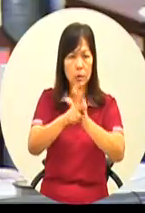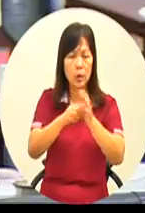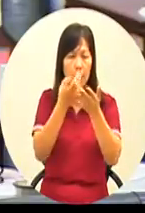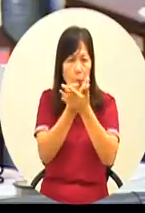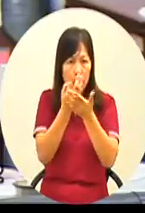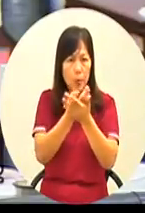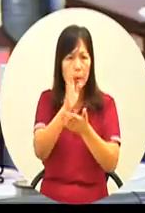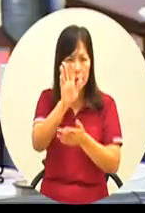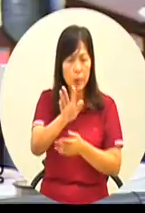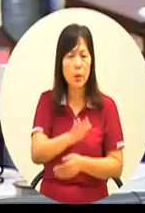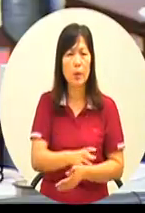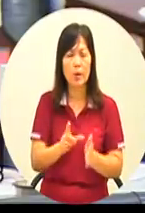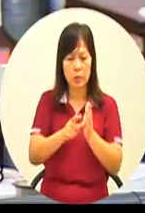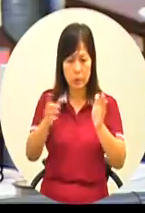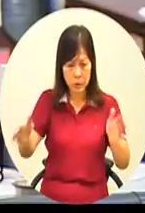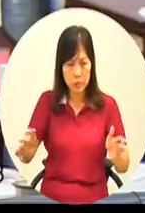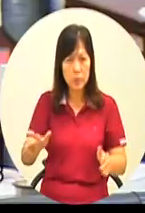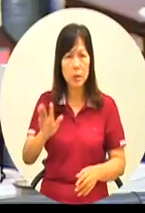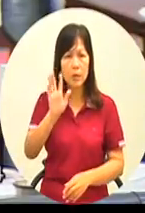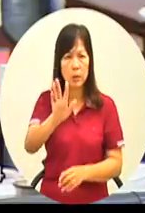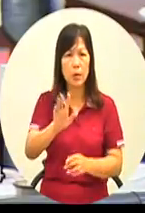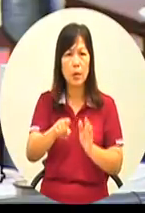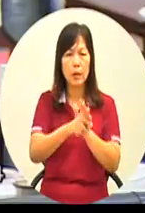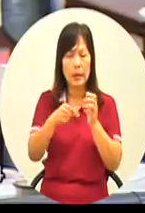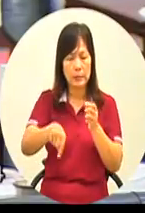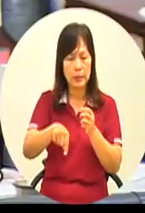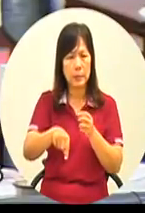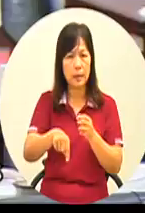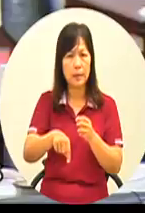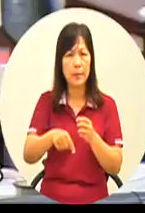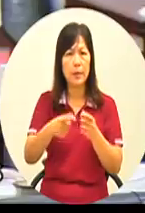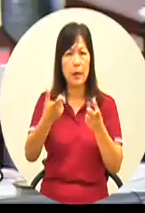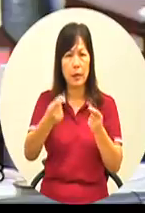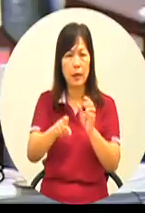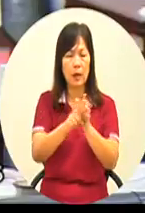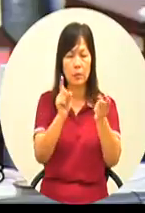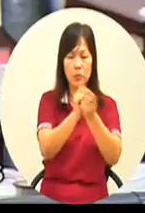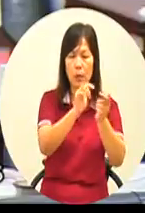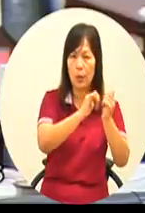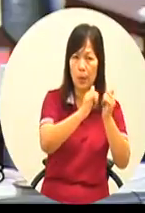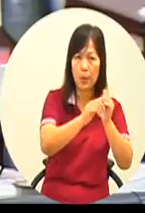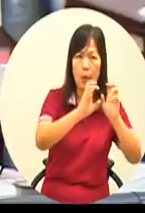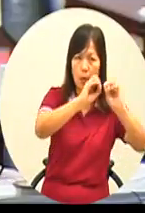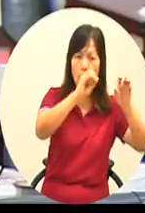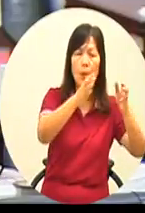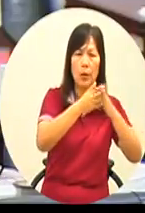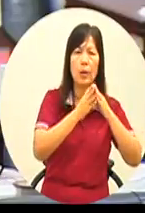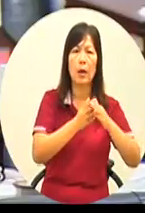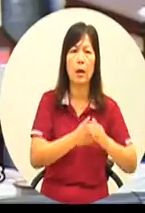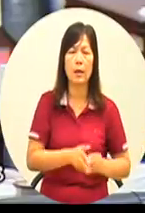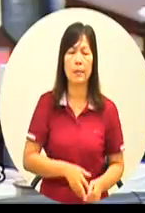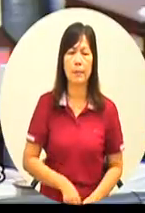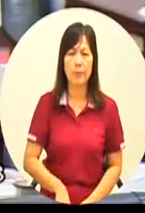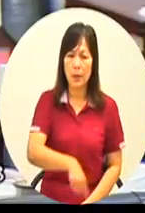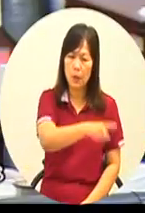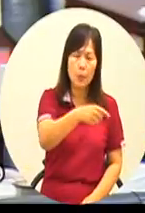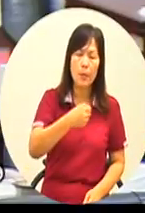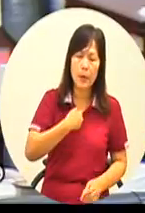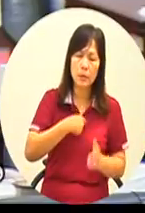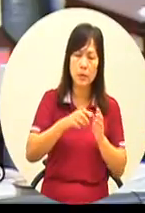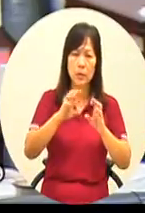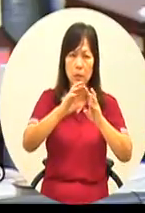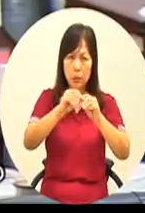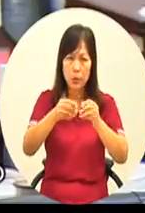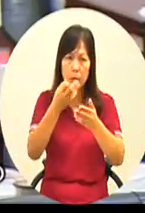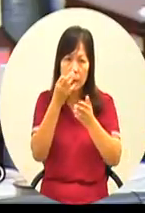的期间，我觉得我们也在这个部分其实也要跟民众多做宣导，让大家知道其实土地减